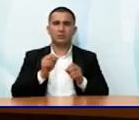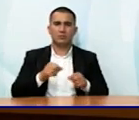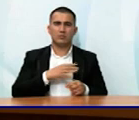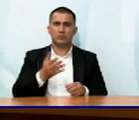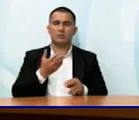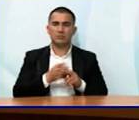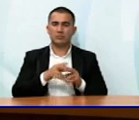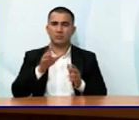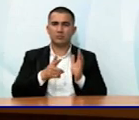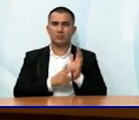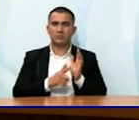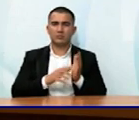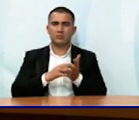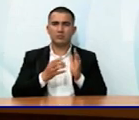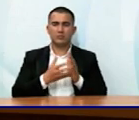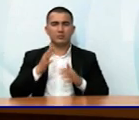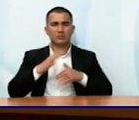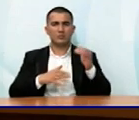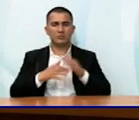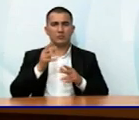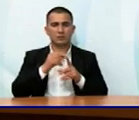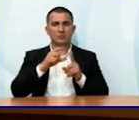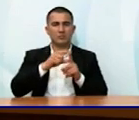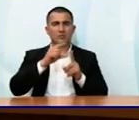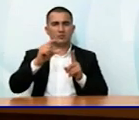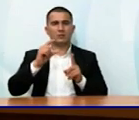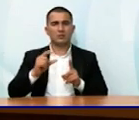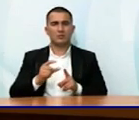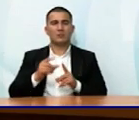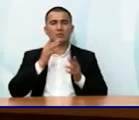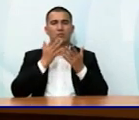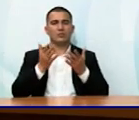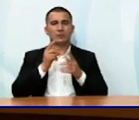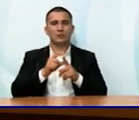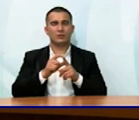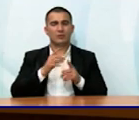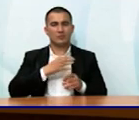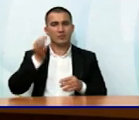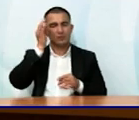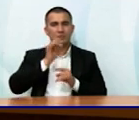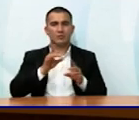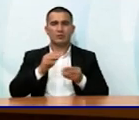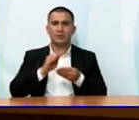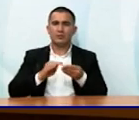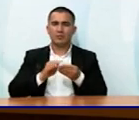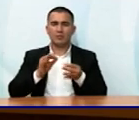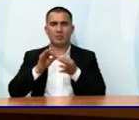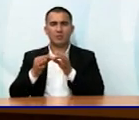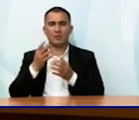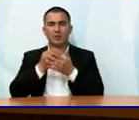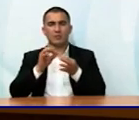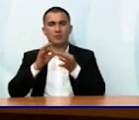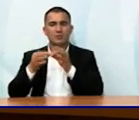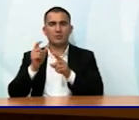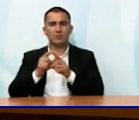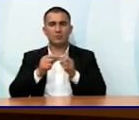siz 7-sinfda barmoq vaznini o'tgan bo'lsangiz va unda misradagi turoqlarning guruhlanib takrorlanishi, bo'g'inlar miqdori